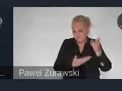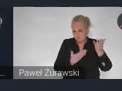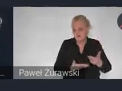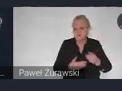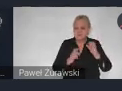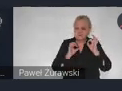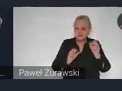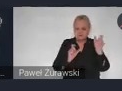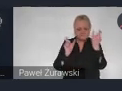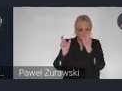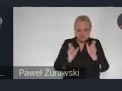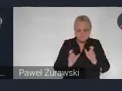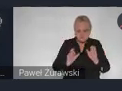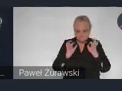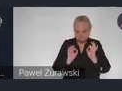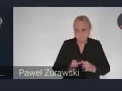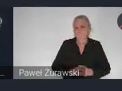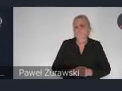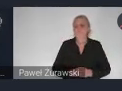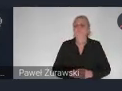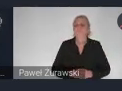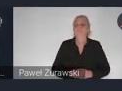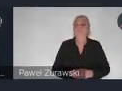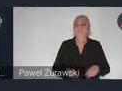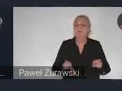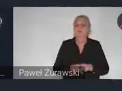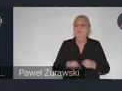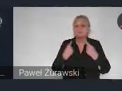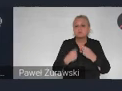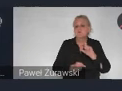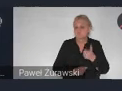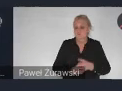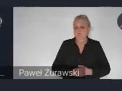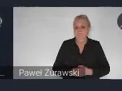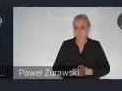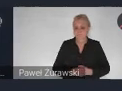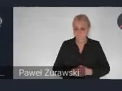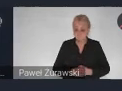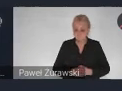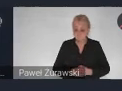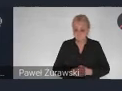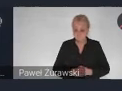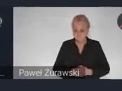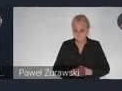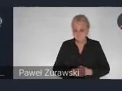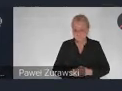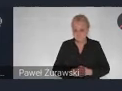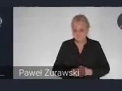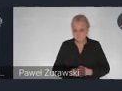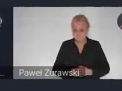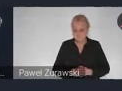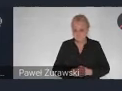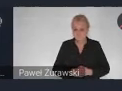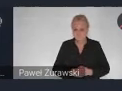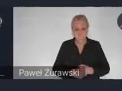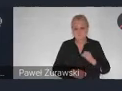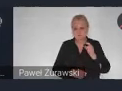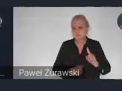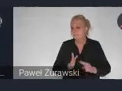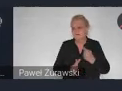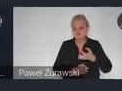odpowiednich rubrykach i mowa tu jest o pojawi się przede wszystkim